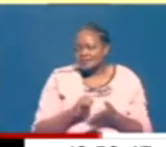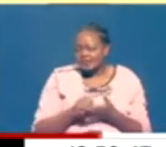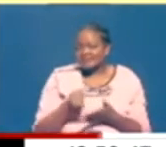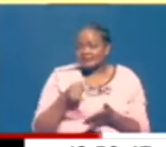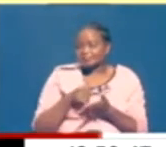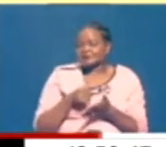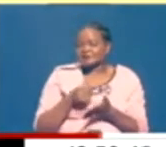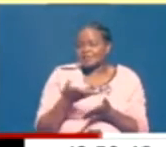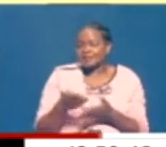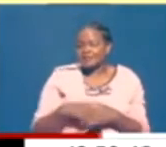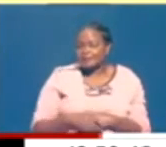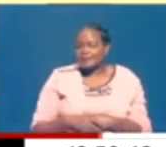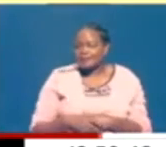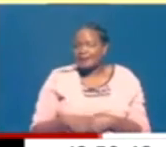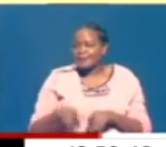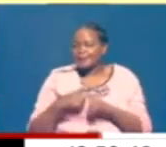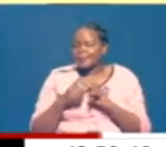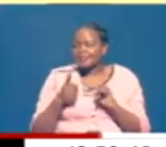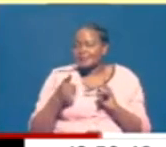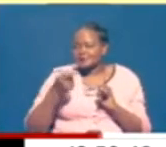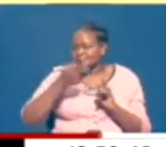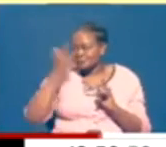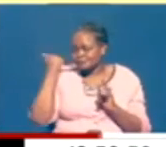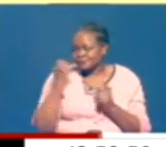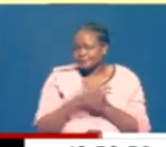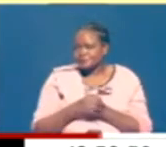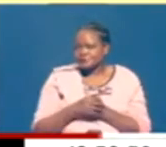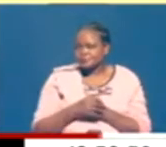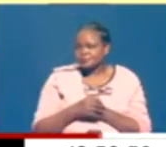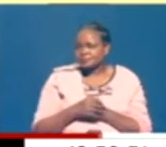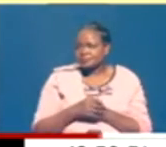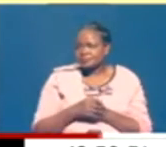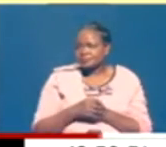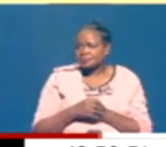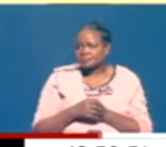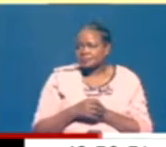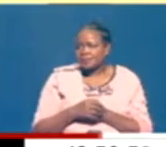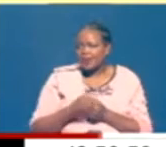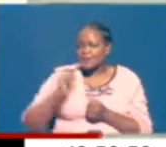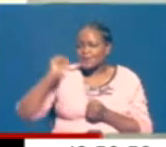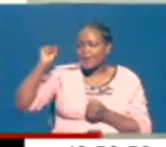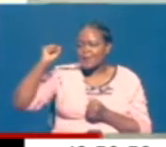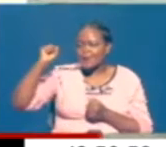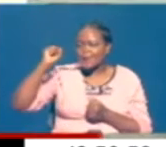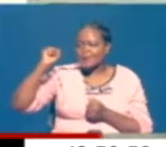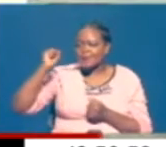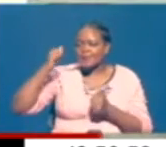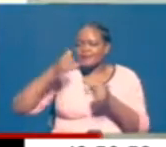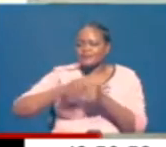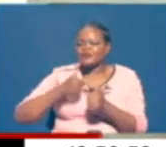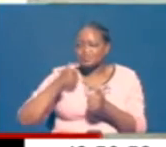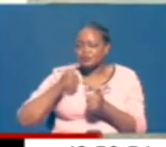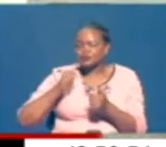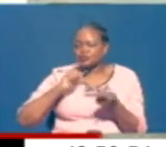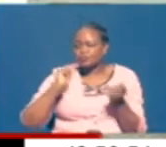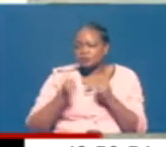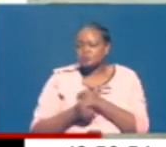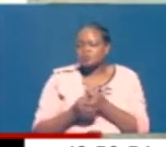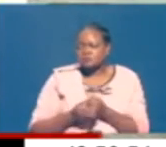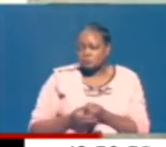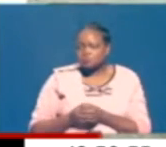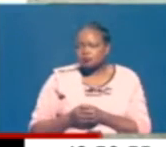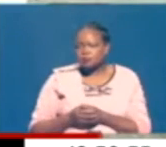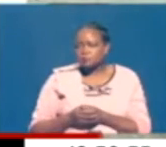ndani. Lakini kwa sababu ya siasa wakakataa kugeuza